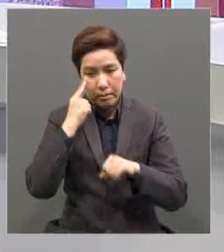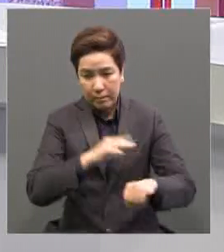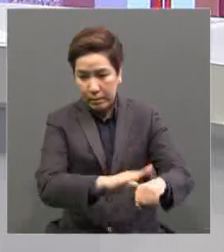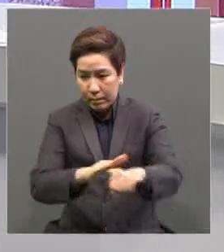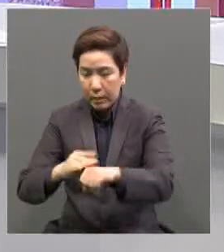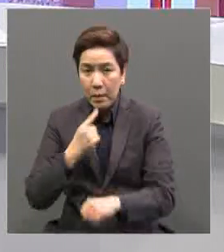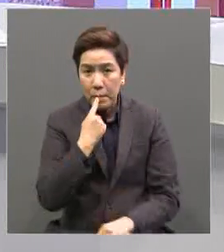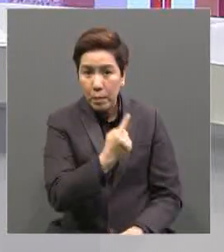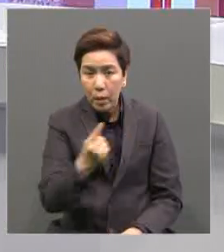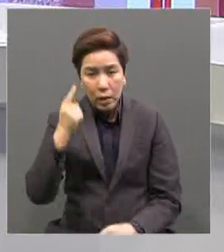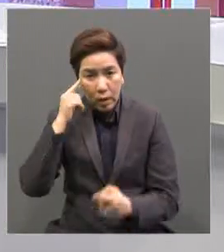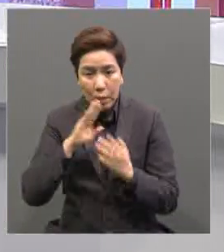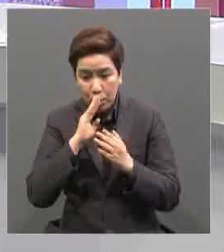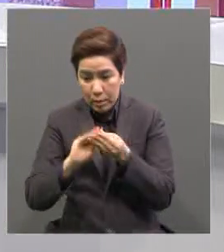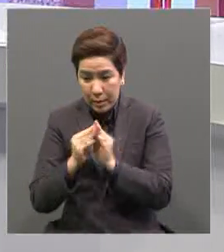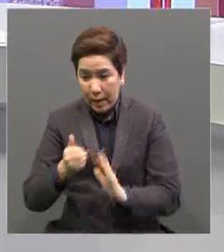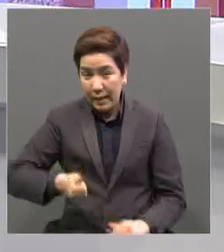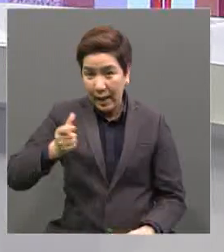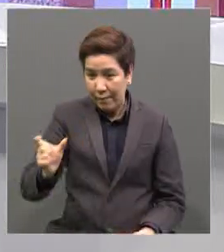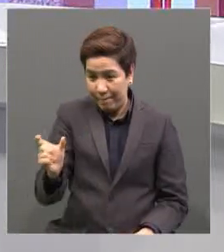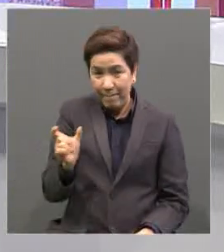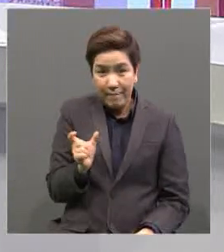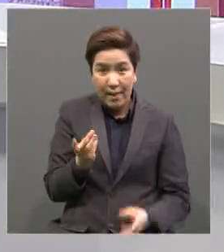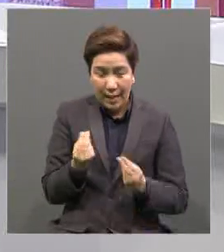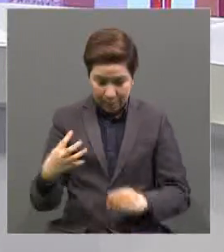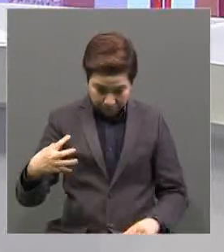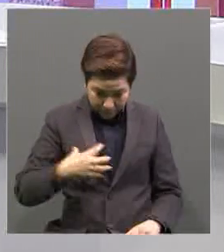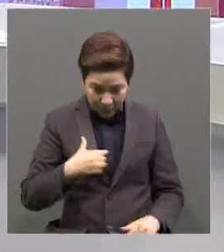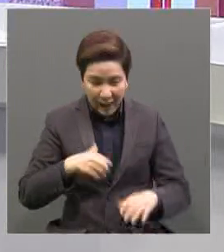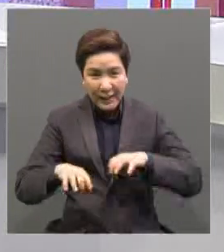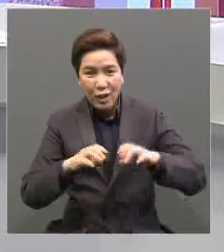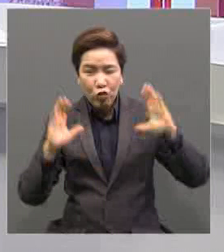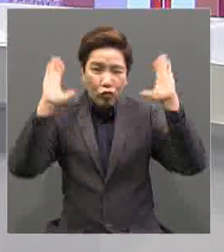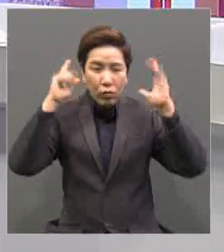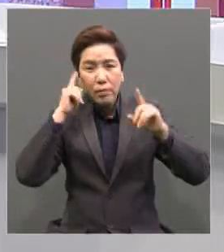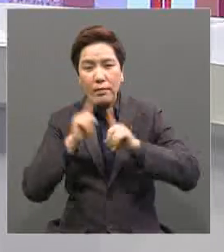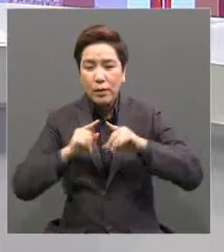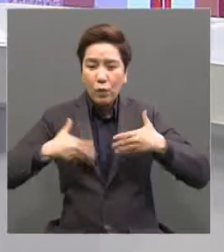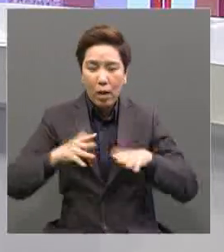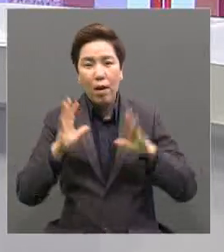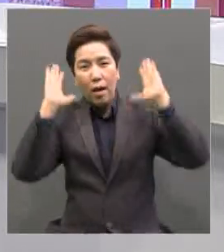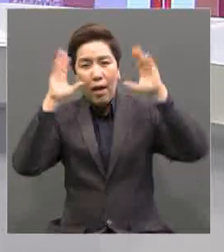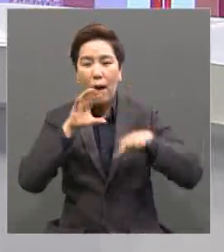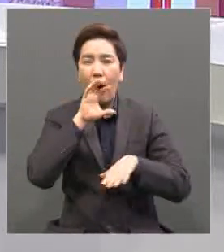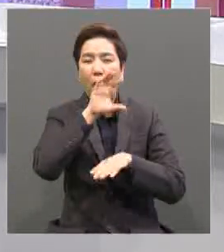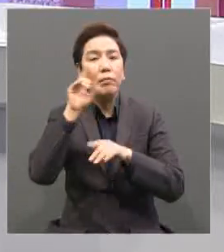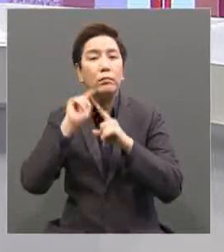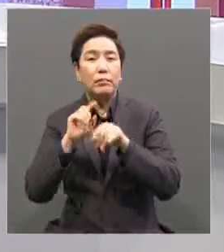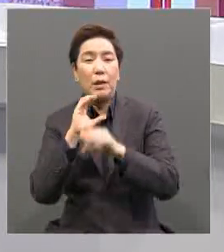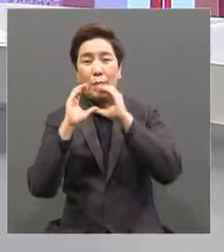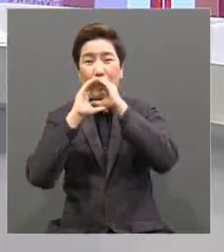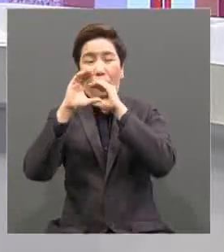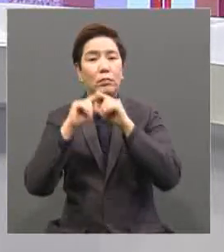ครถ้าเกิดว่าคุณได้หมายเลขกันแล้วเนี่ยแล้วคุณจะไปจัดงานลักษณะของขึ้นรถแห่เสียงเป็นมหรสพ